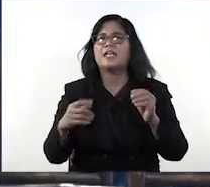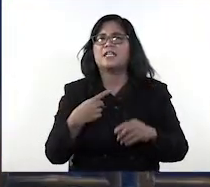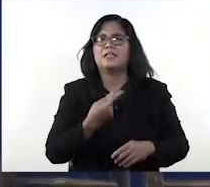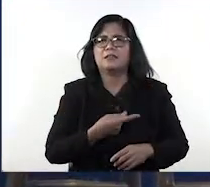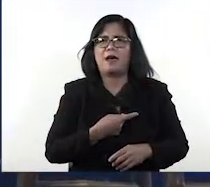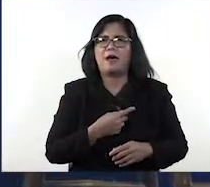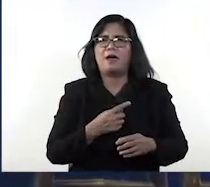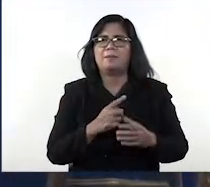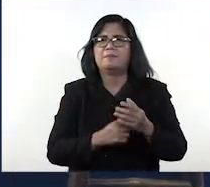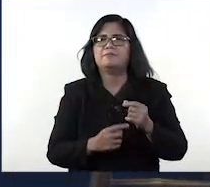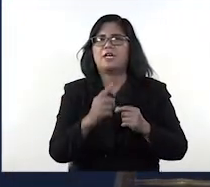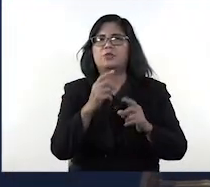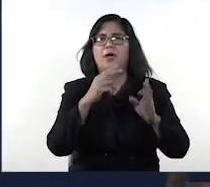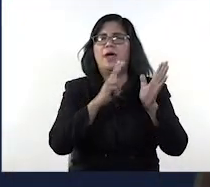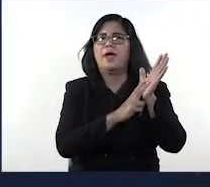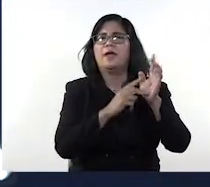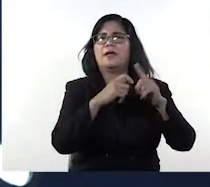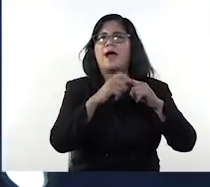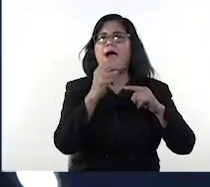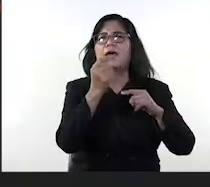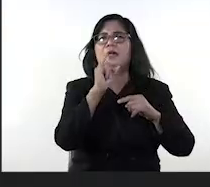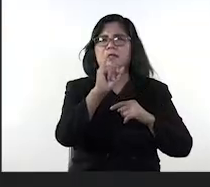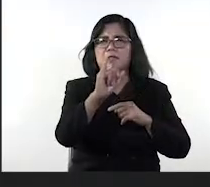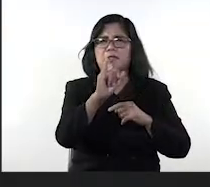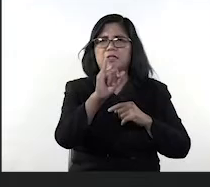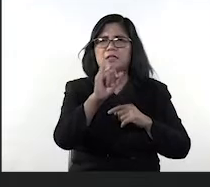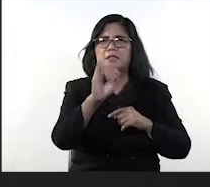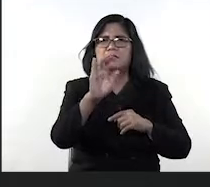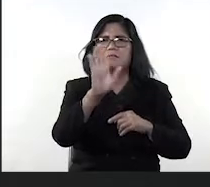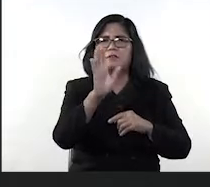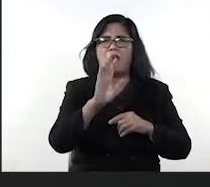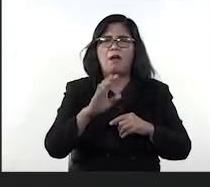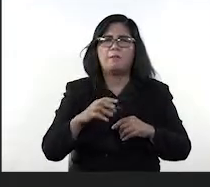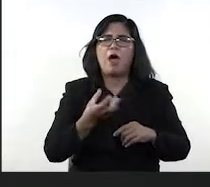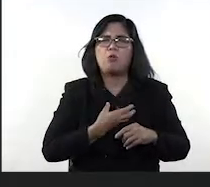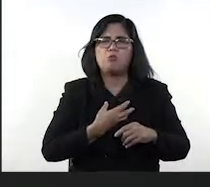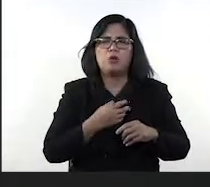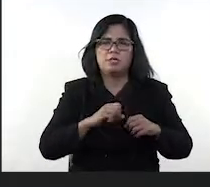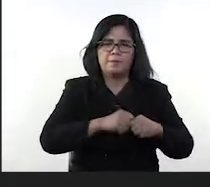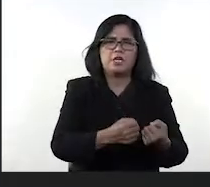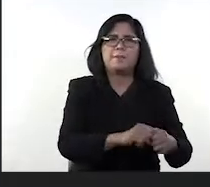dipecah-pecah Ayo kita tidak rela tanah air kita terus dibuat gaduh